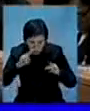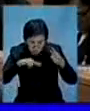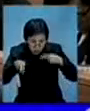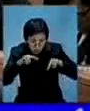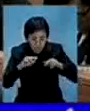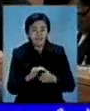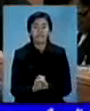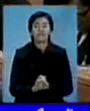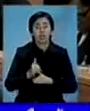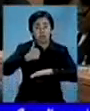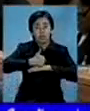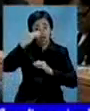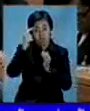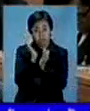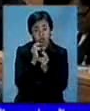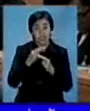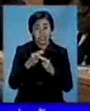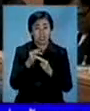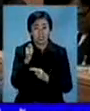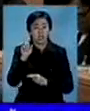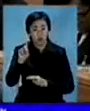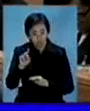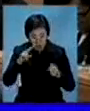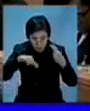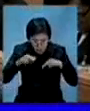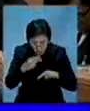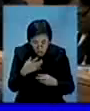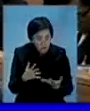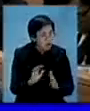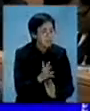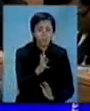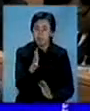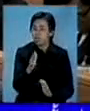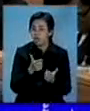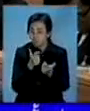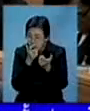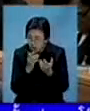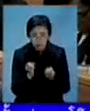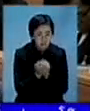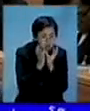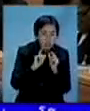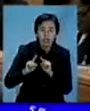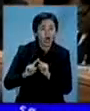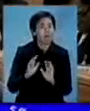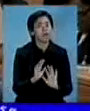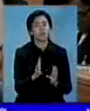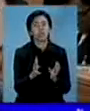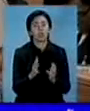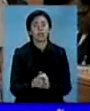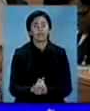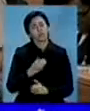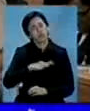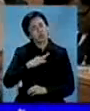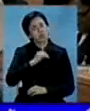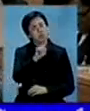แสงสิงแก้วแถลงว่าไม่พบอาวุธไม่พบระเบิดนี่ตรงนี้ตั้งข้อสังเก